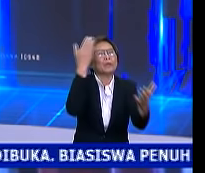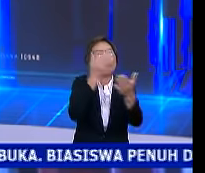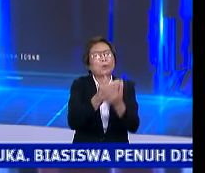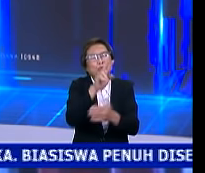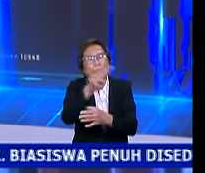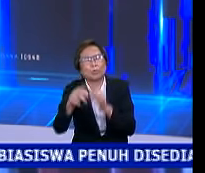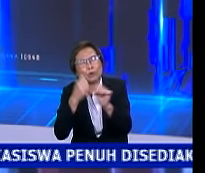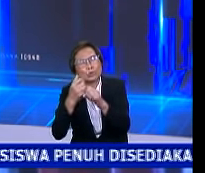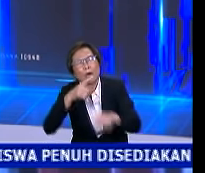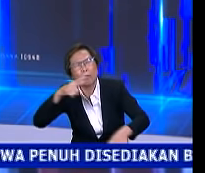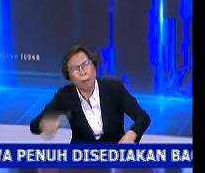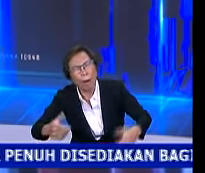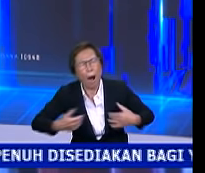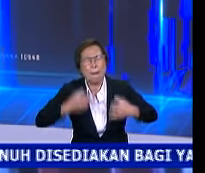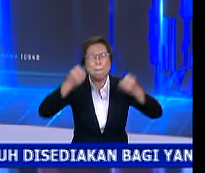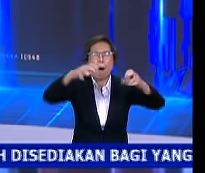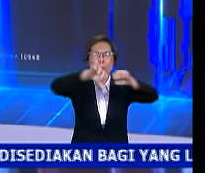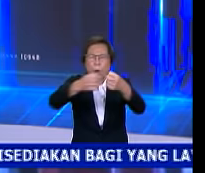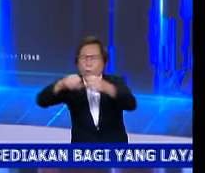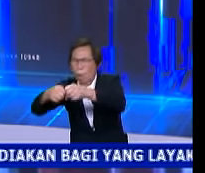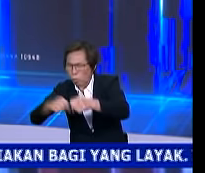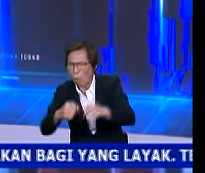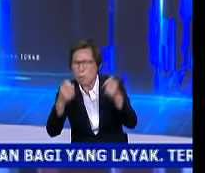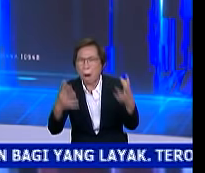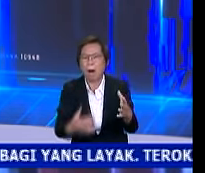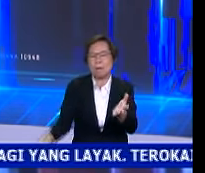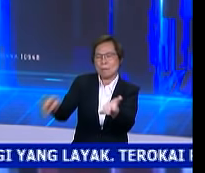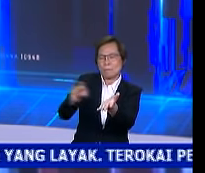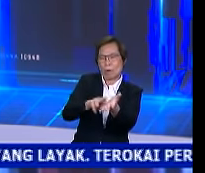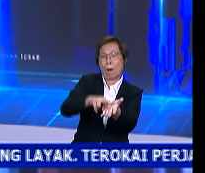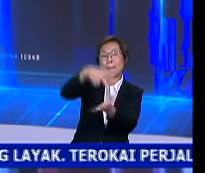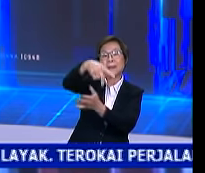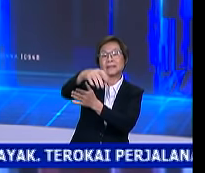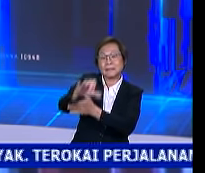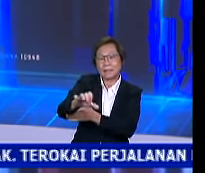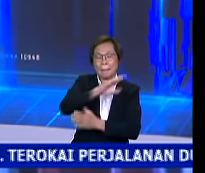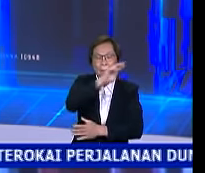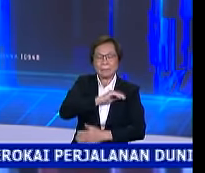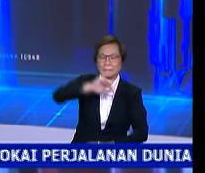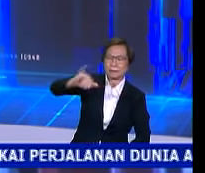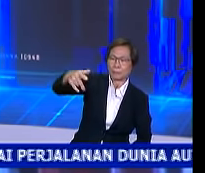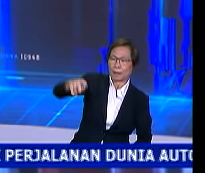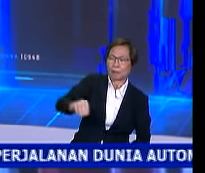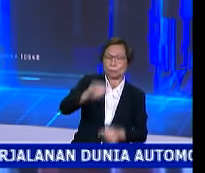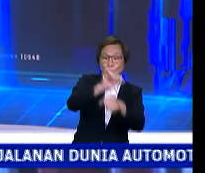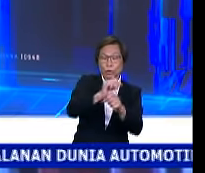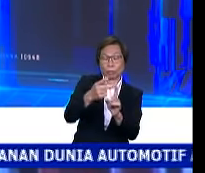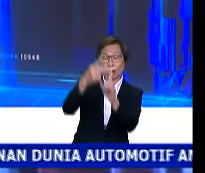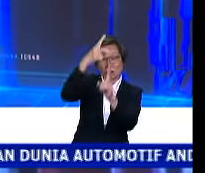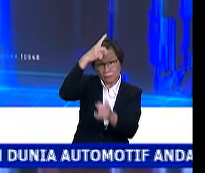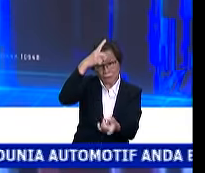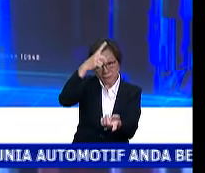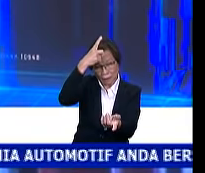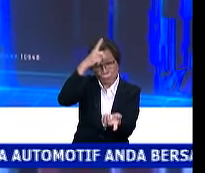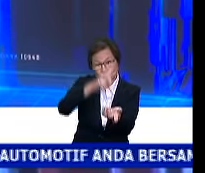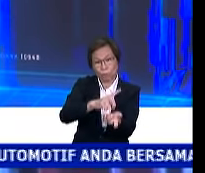22 tahun dan mengalami banyak kerosakan. Menerusi satu kenyataan media, Menteri di Jabatan Perdana Menteri Tugas-Tugas Khas Datuk Dr.